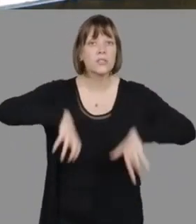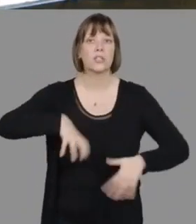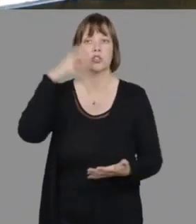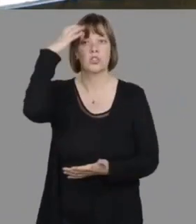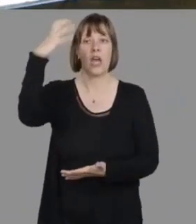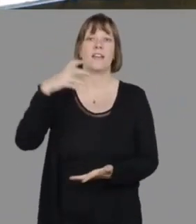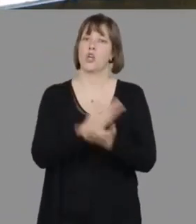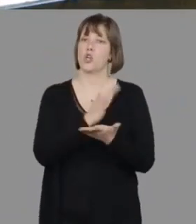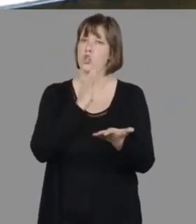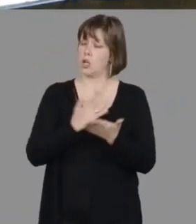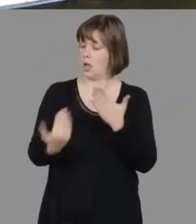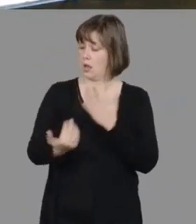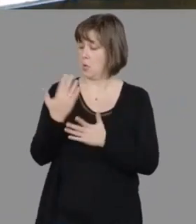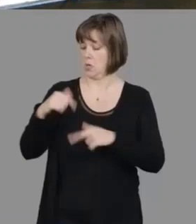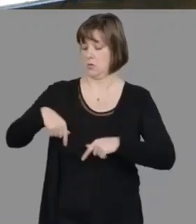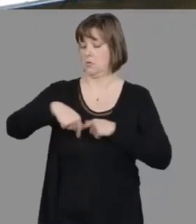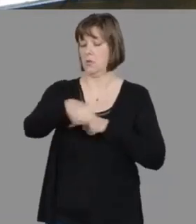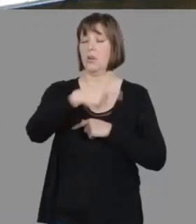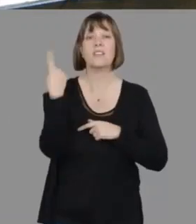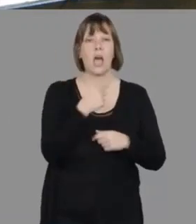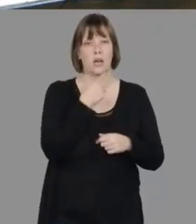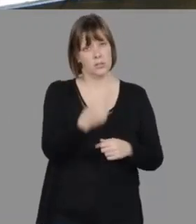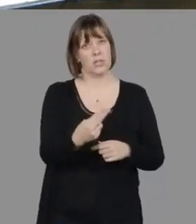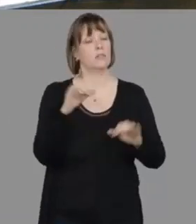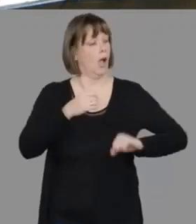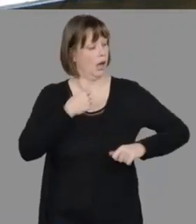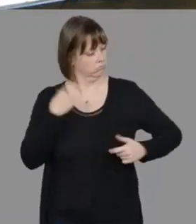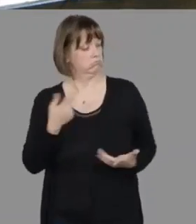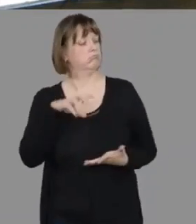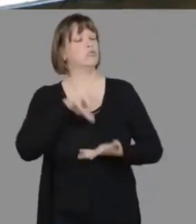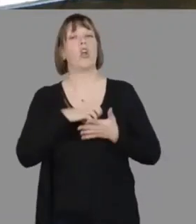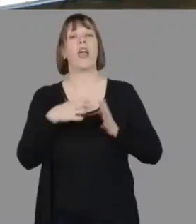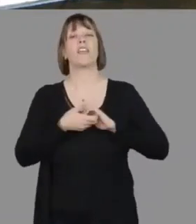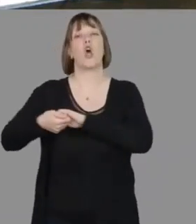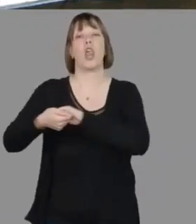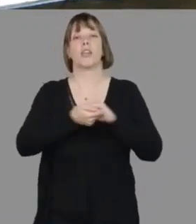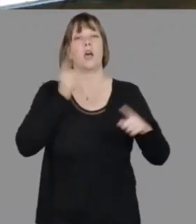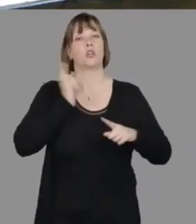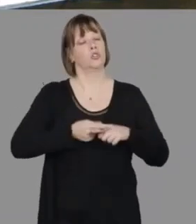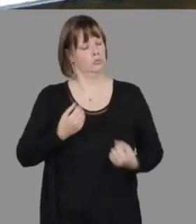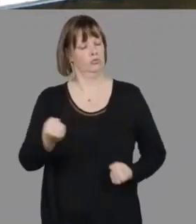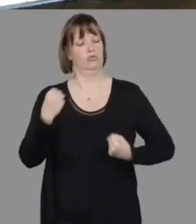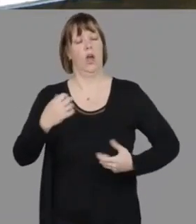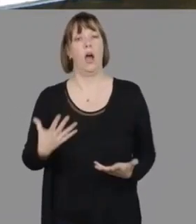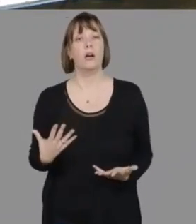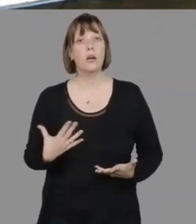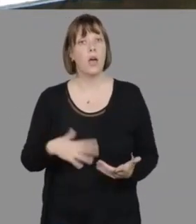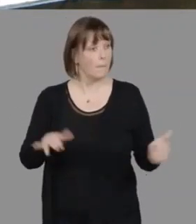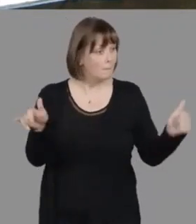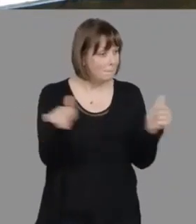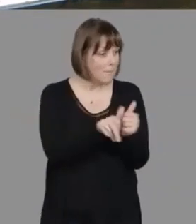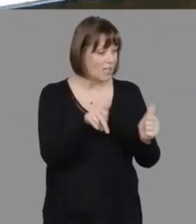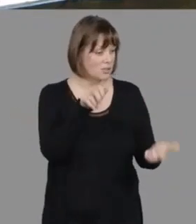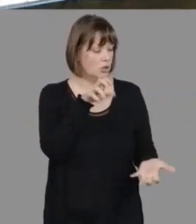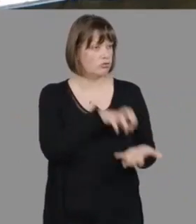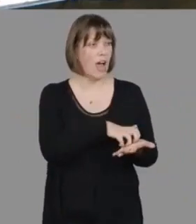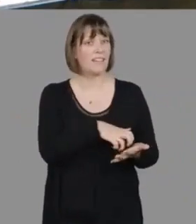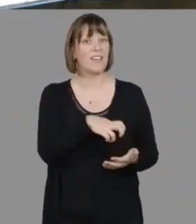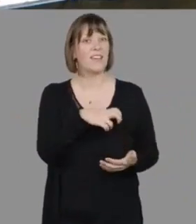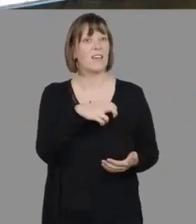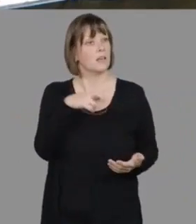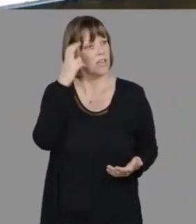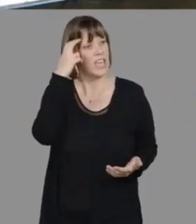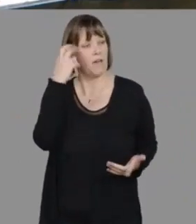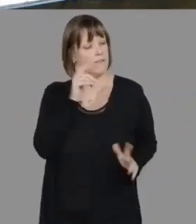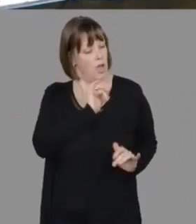des Jahres schon gezeigt hat, dass sie stark und solidarisch ist. Dass sie unserer Partnerstadt hilft, dass sie Geflüchtete